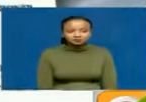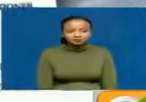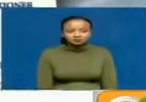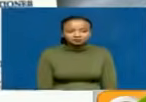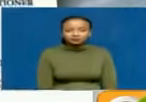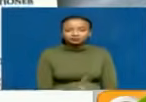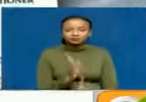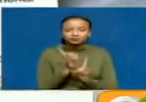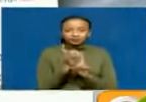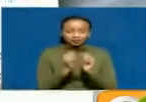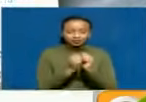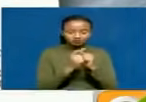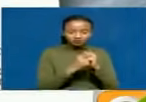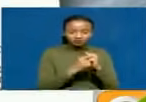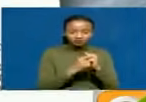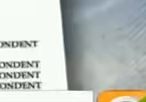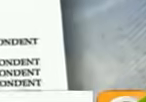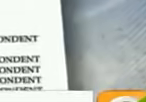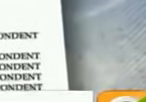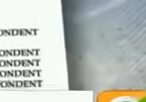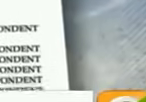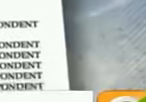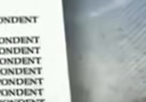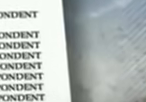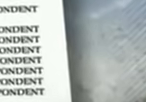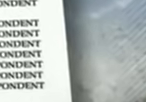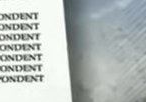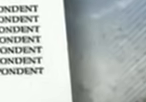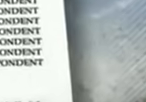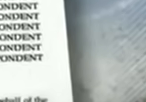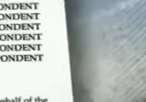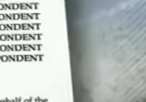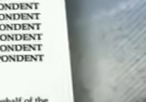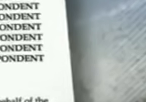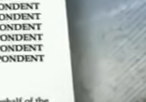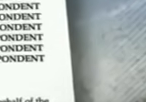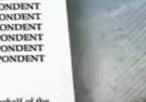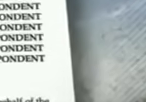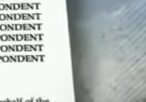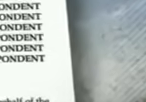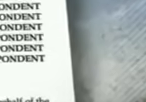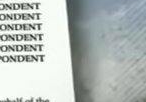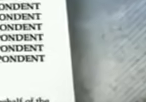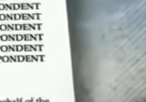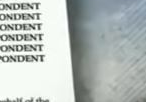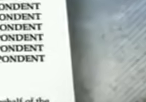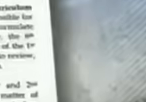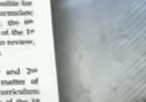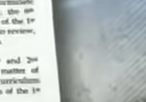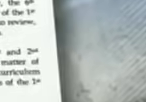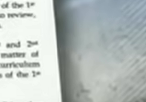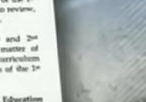Tarehe 16 mwezi Septemba, Esther Wauor Odero alifikisha malalamishi mahakamani kuhusu mfumo wa CBC kupitia wakili wake Nelson